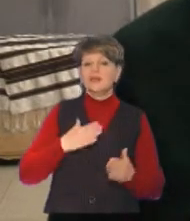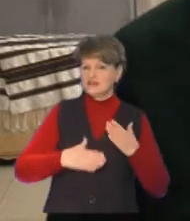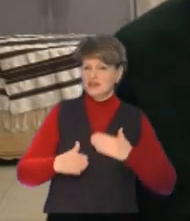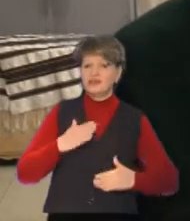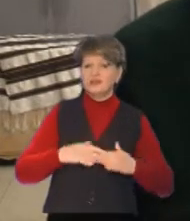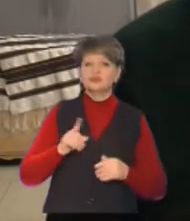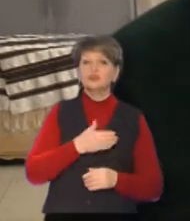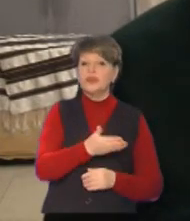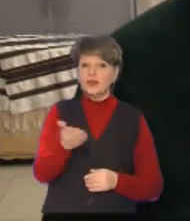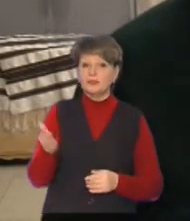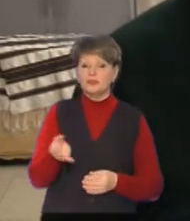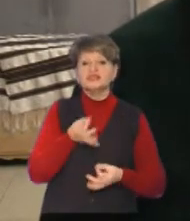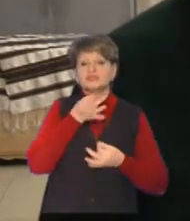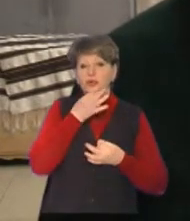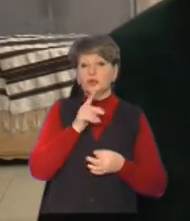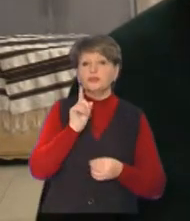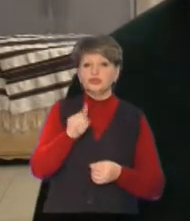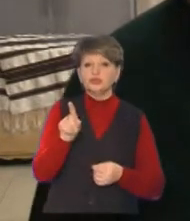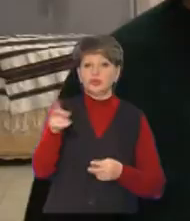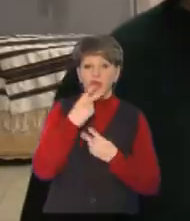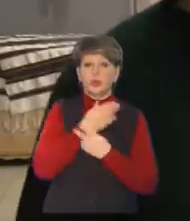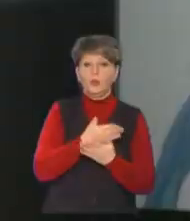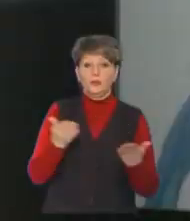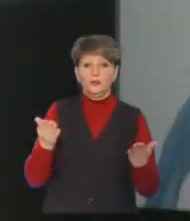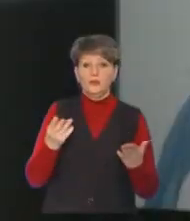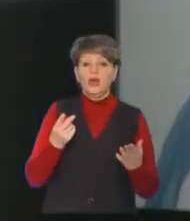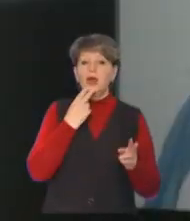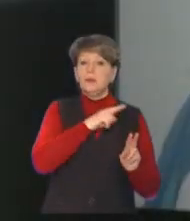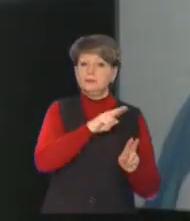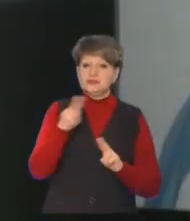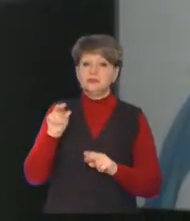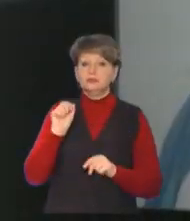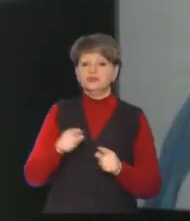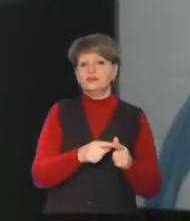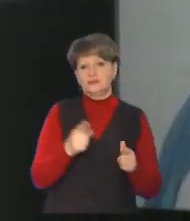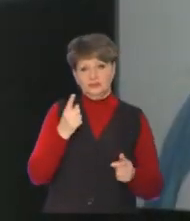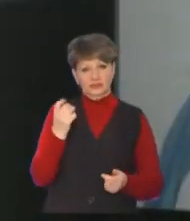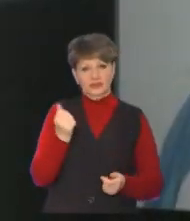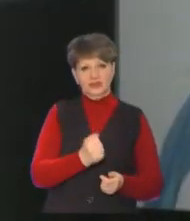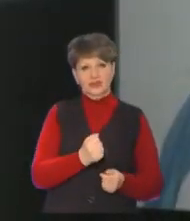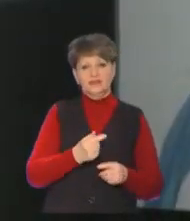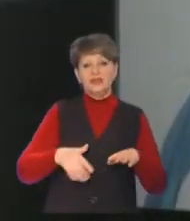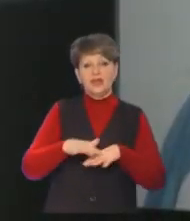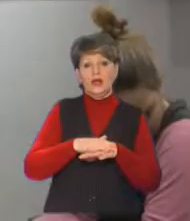Я задоволена, що їм сподобалось те, що вони побачили. Переглянути фотографії можна буде протягом